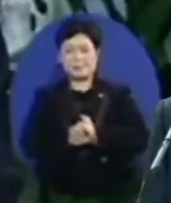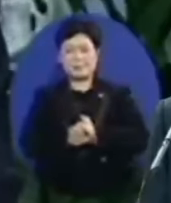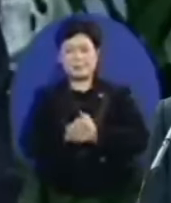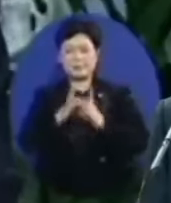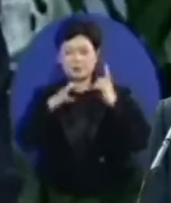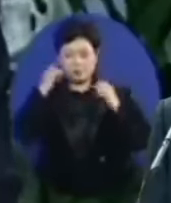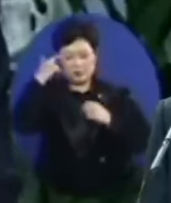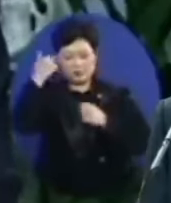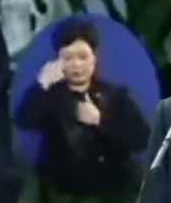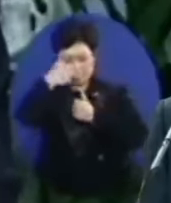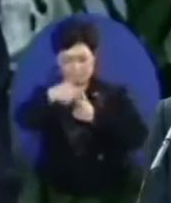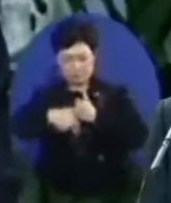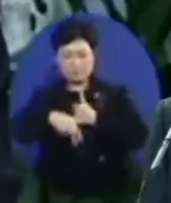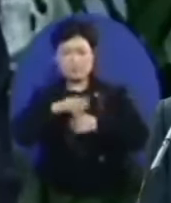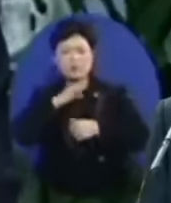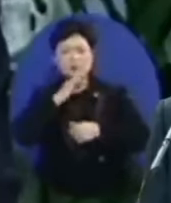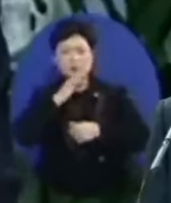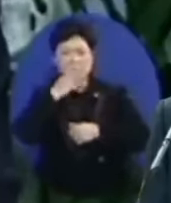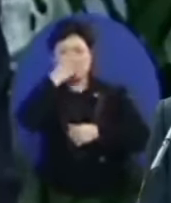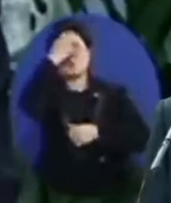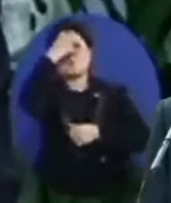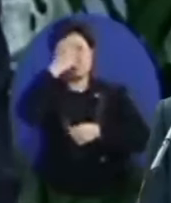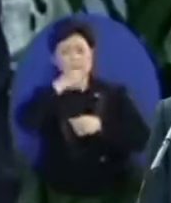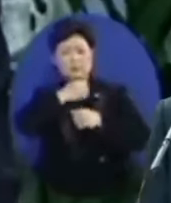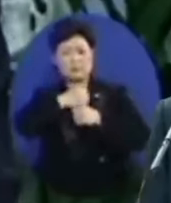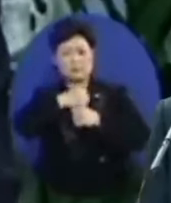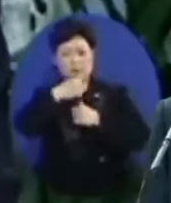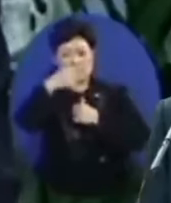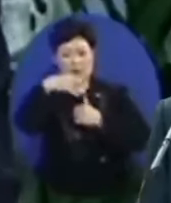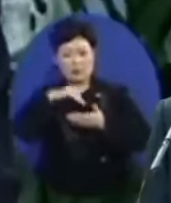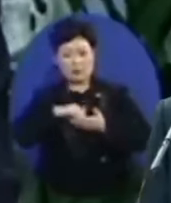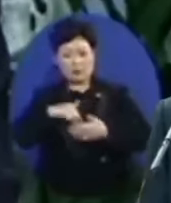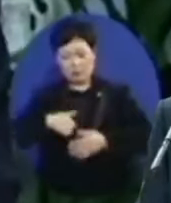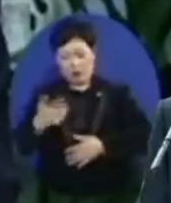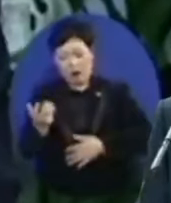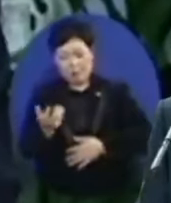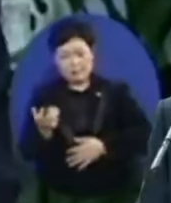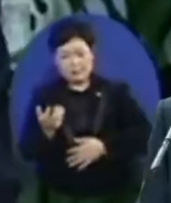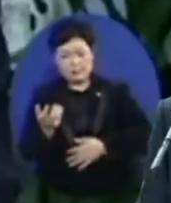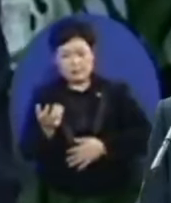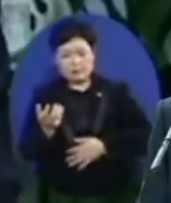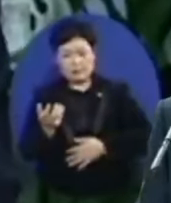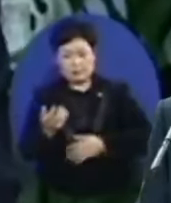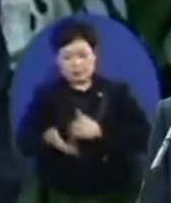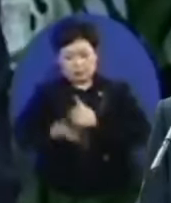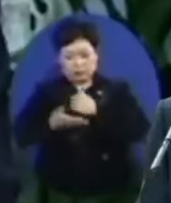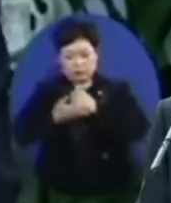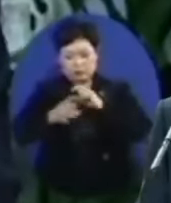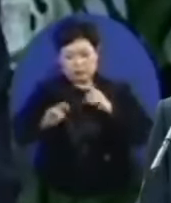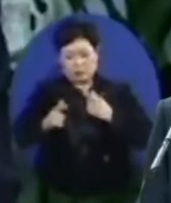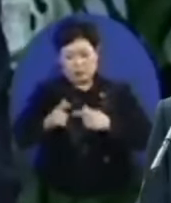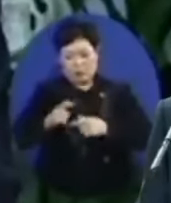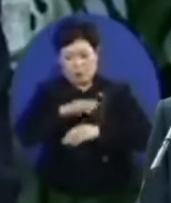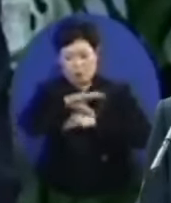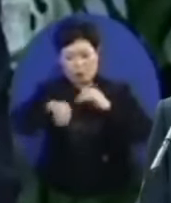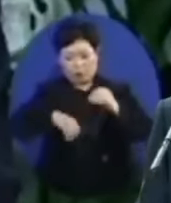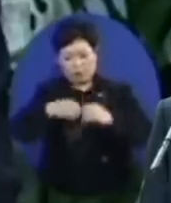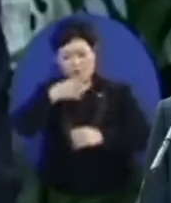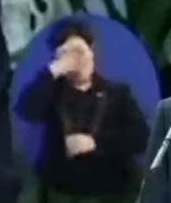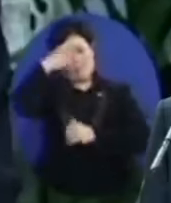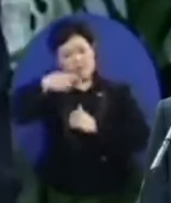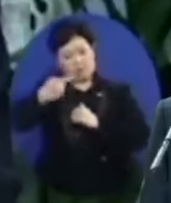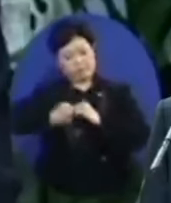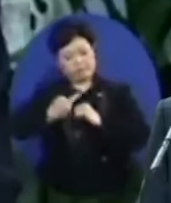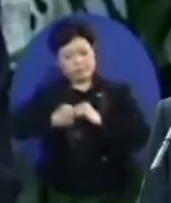나라보니 목사님이 참 굉장히 교만하시군요. 아니, 난 아픈 사람 보고서 격려 안 하고 교만하다니.